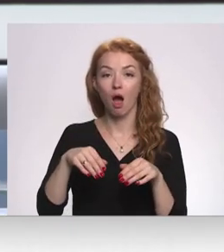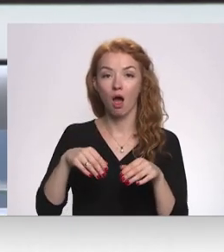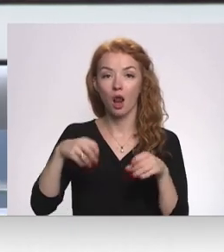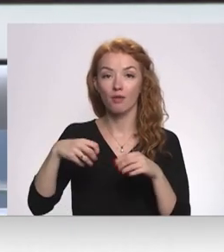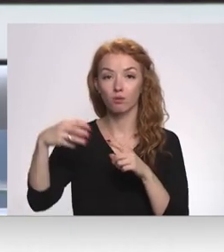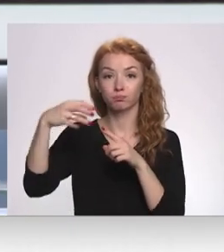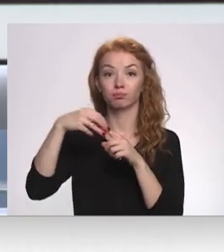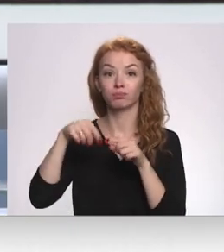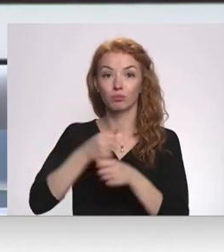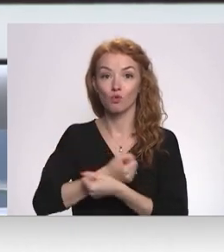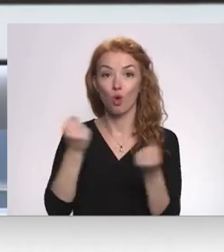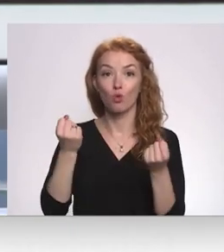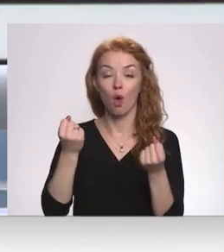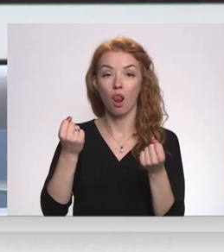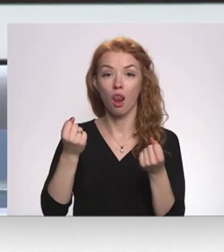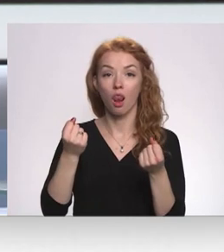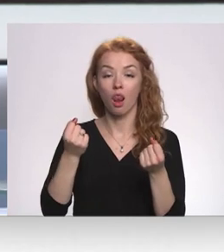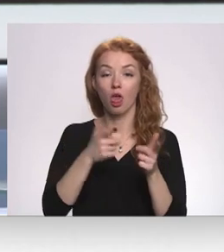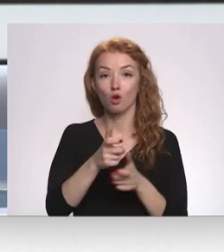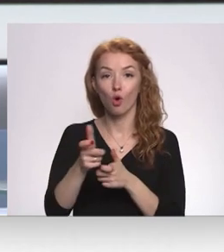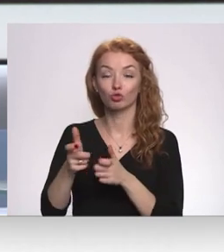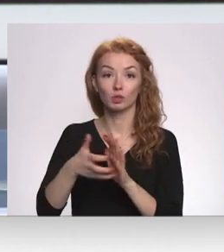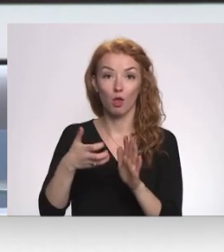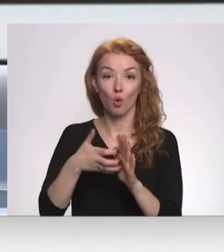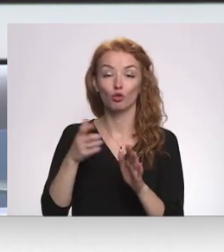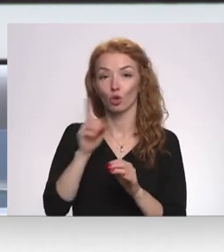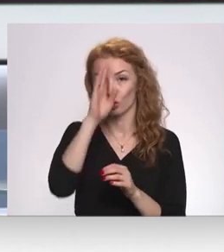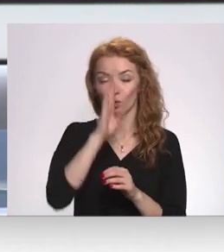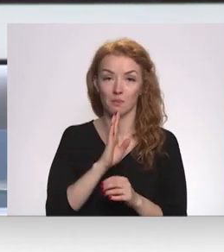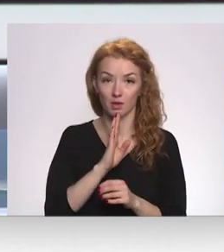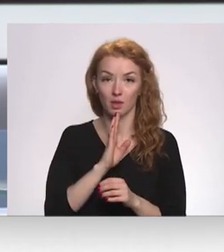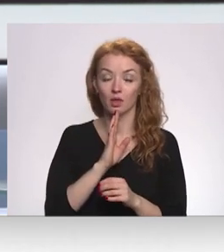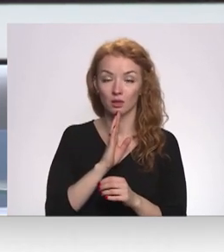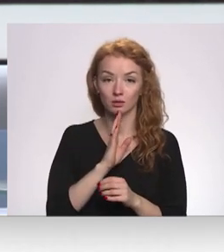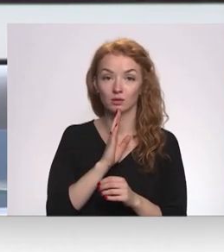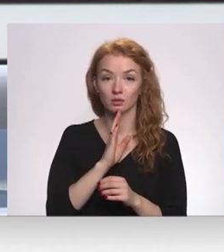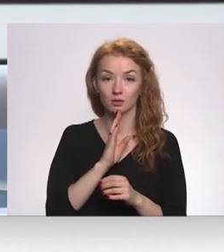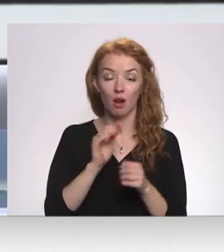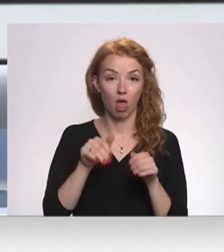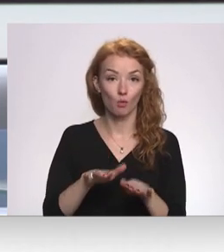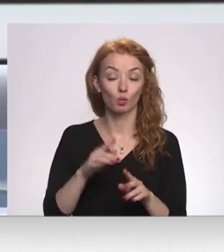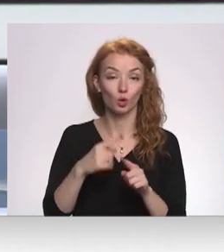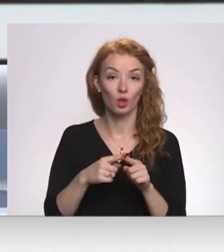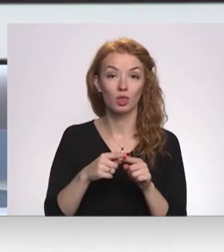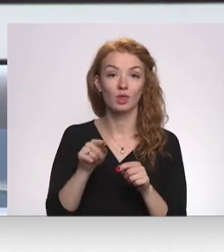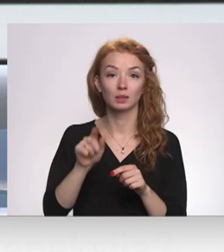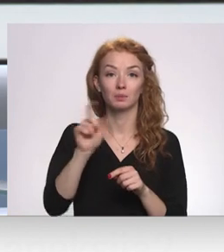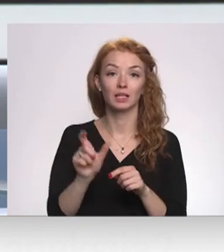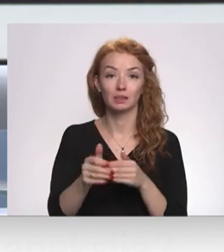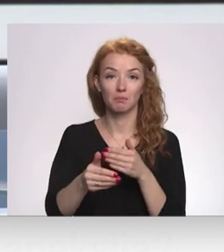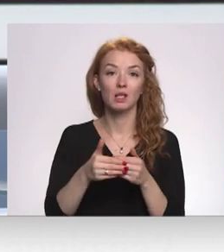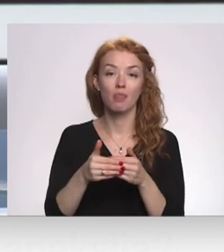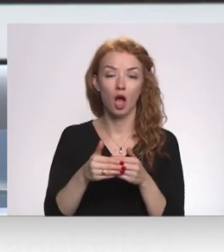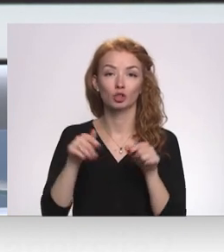būs galdā, ļoti nopietni apsvērts no Kremļa puses. Un tas pirklis visdrīzāk pienāk šī